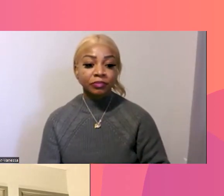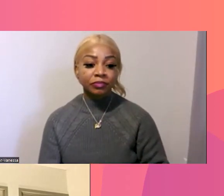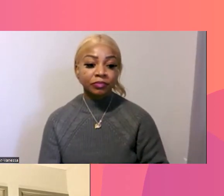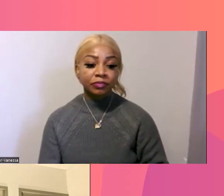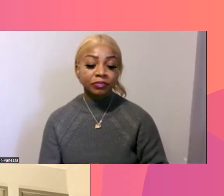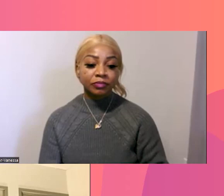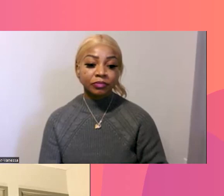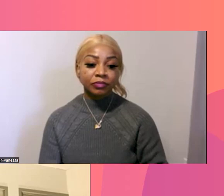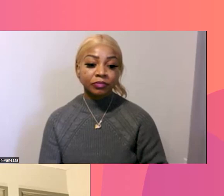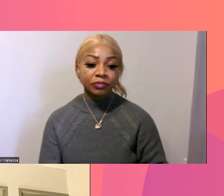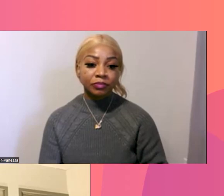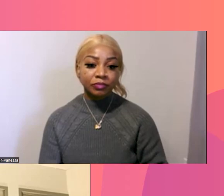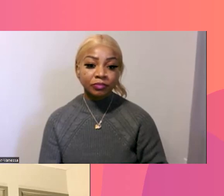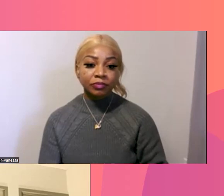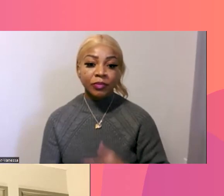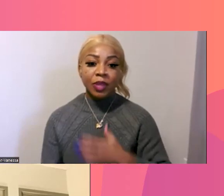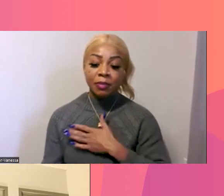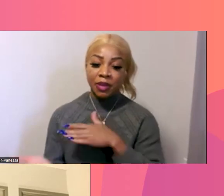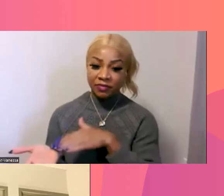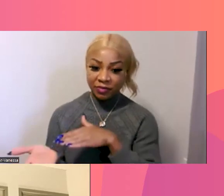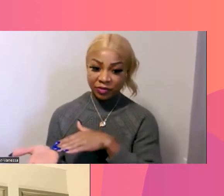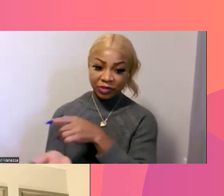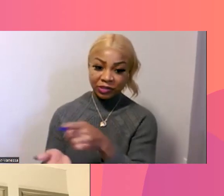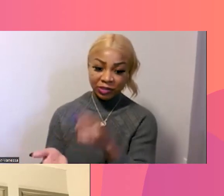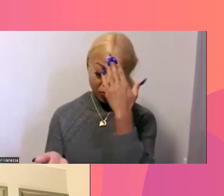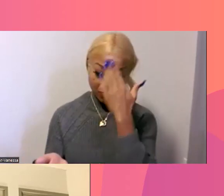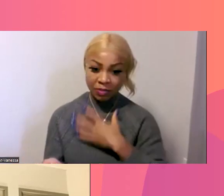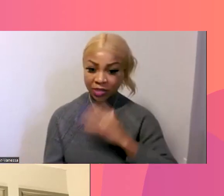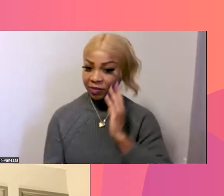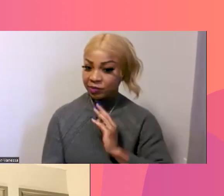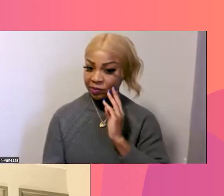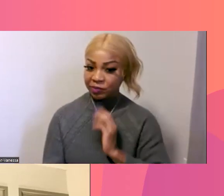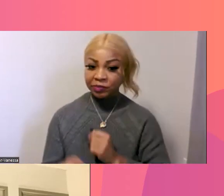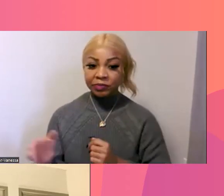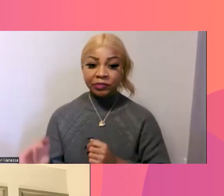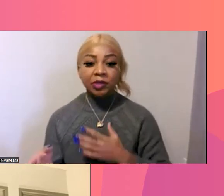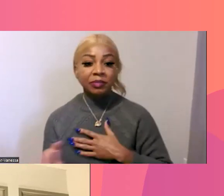cas véritablement et de manière authentique à une patiente. Mon expérience à moi,